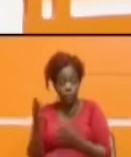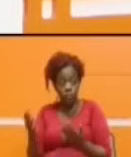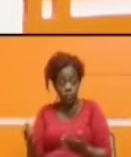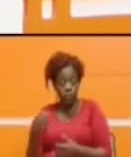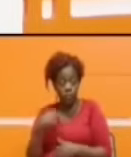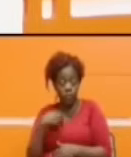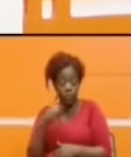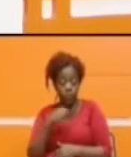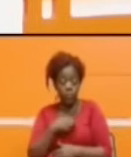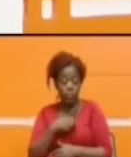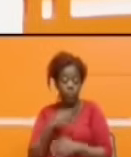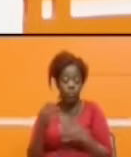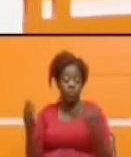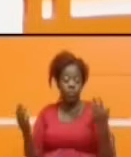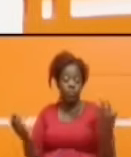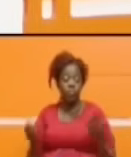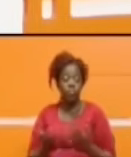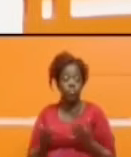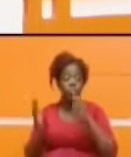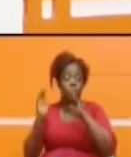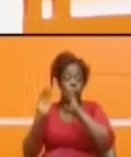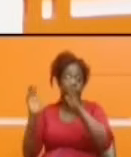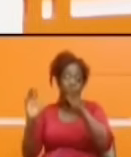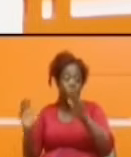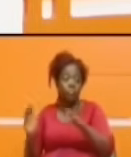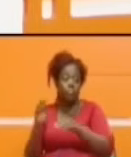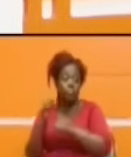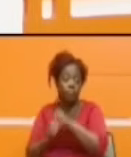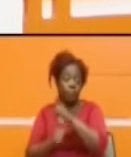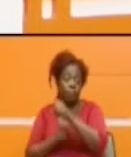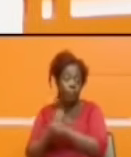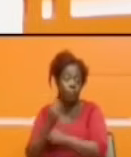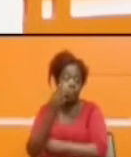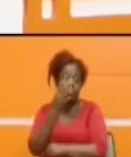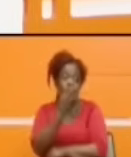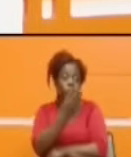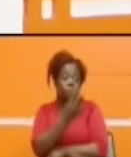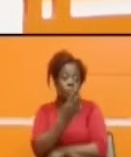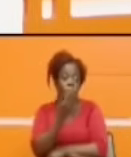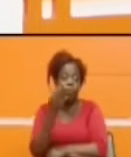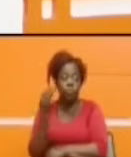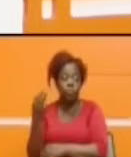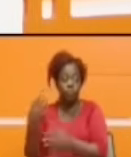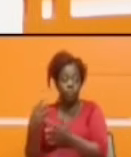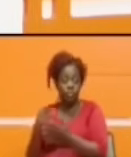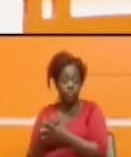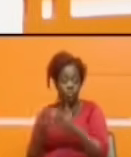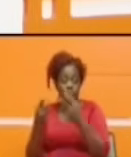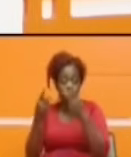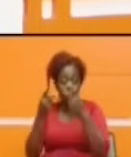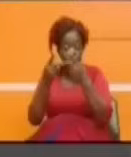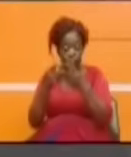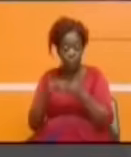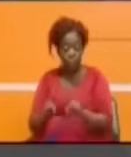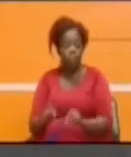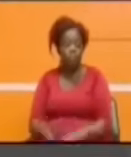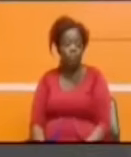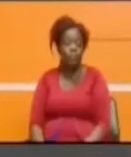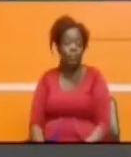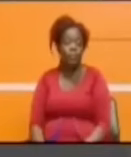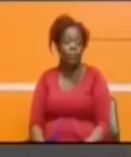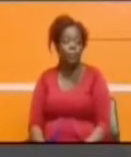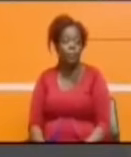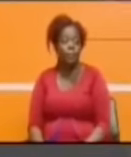lya UPDF bwe libadde lijaguza emyaka 43 bukyanga litandikibwawo.